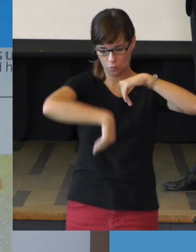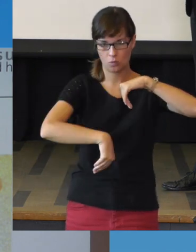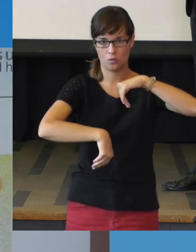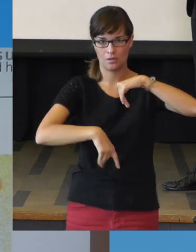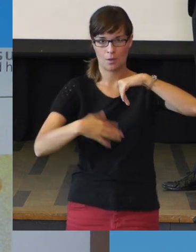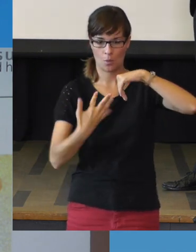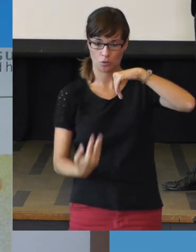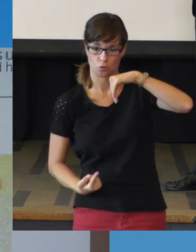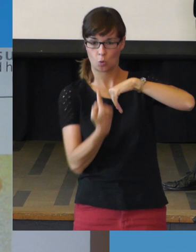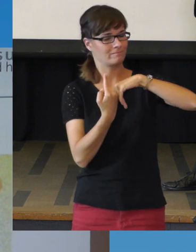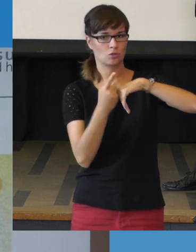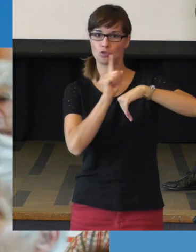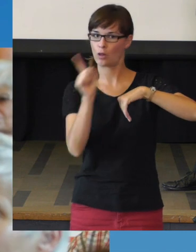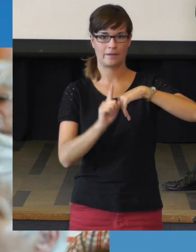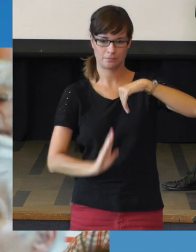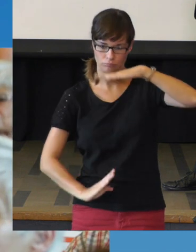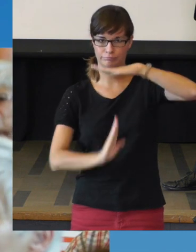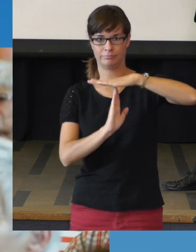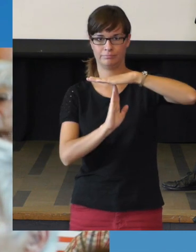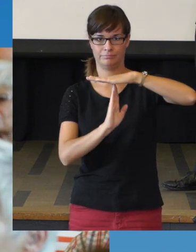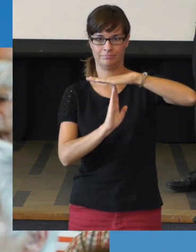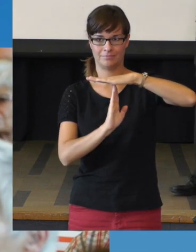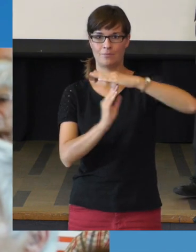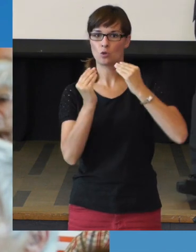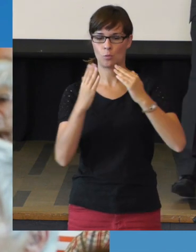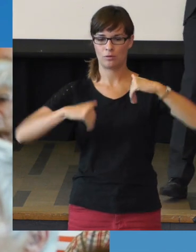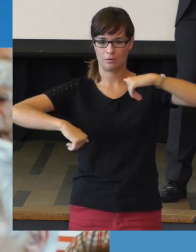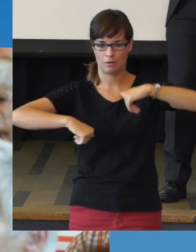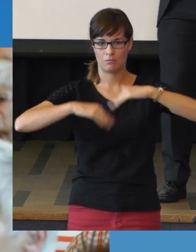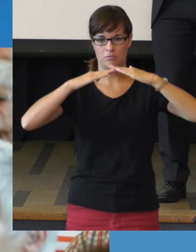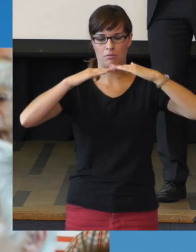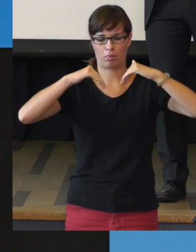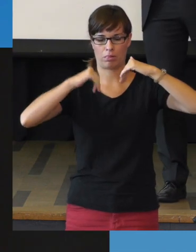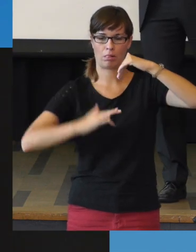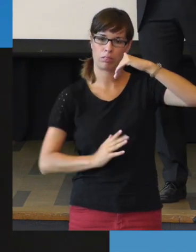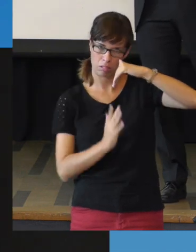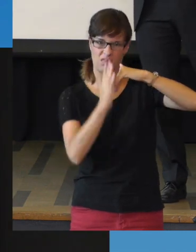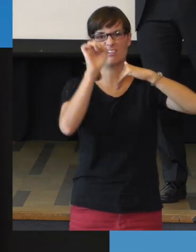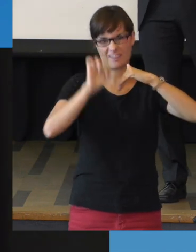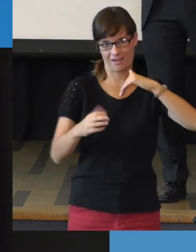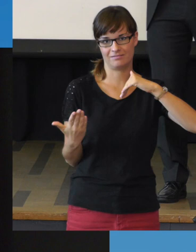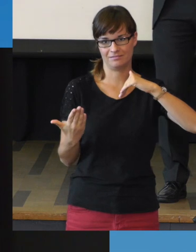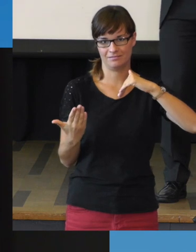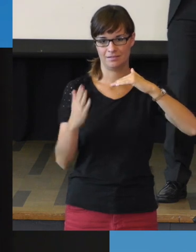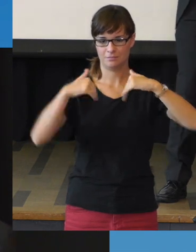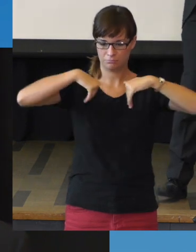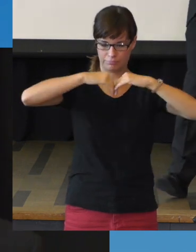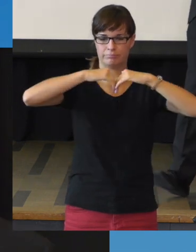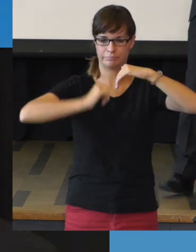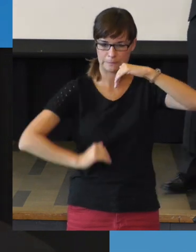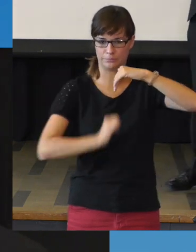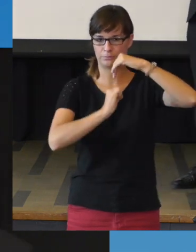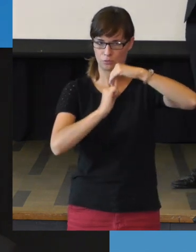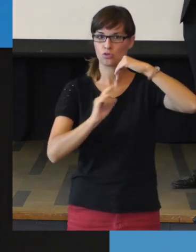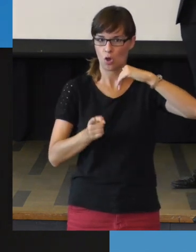nicht mehr zurückfließen. Und diese Klappe ist häufig undicht. Das liegt entweder daran, dass die einzelnen Teile der Klappe nicht mehr funktionieren